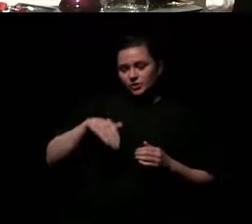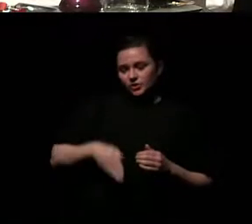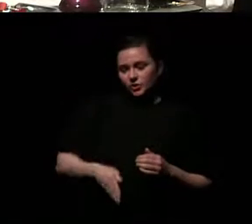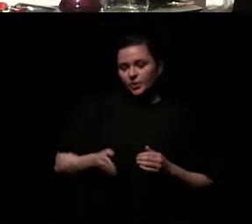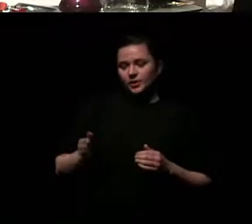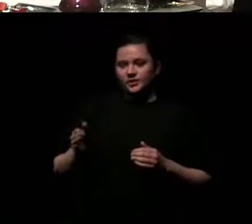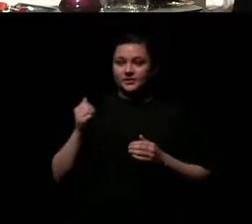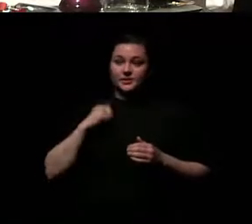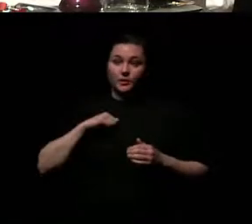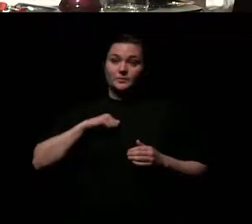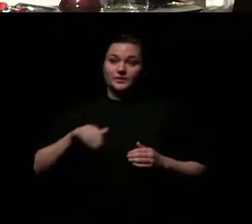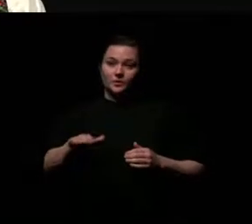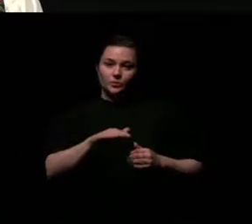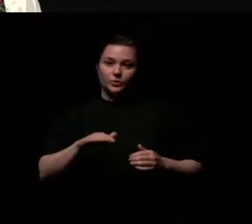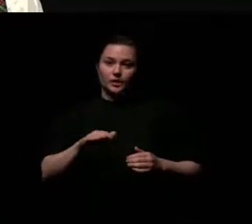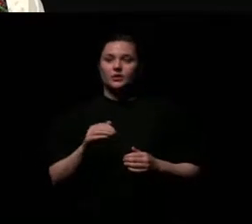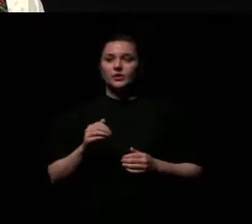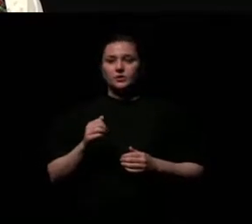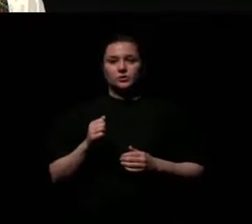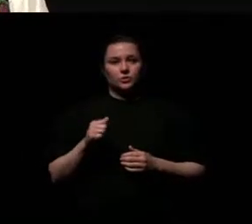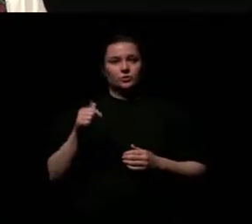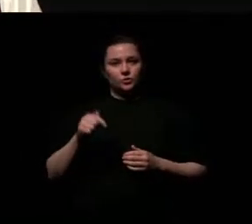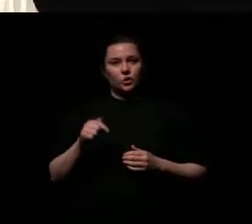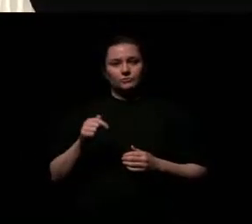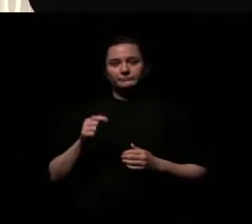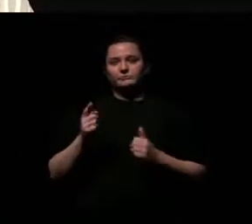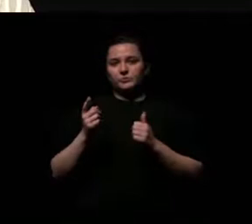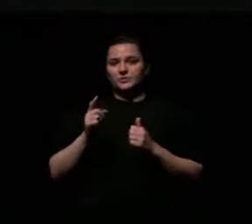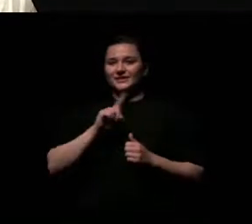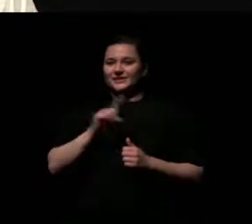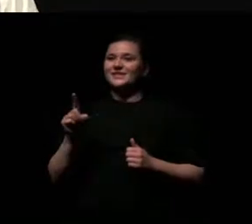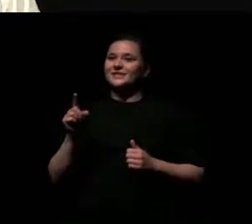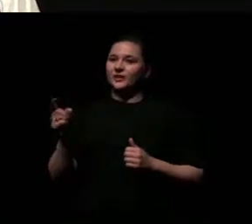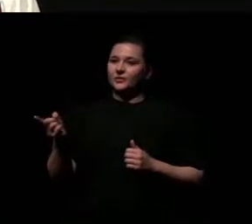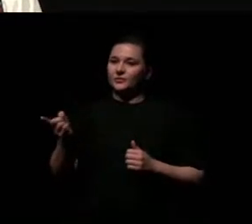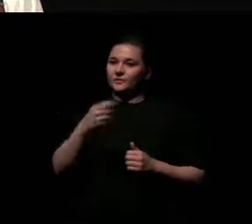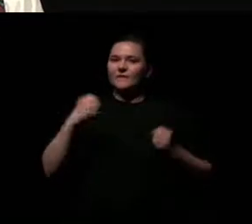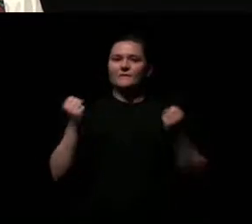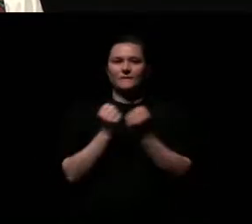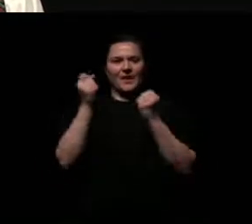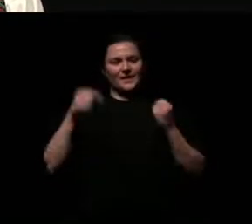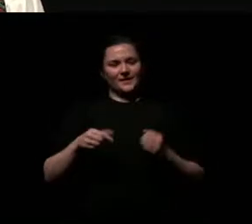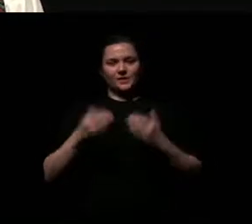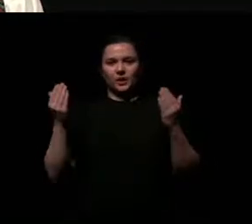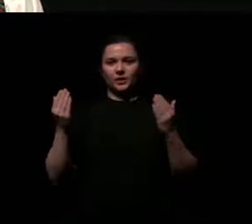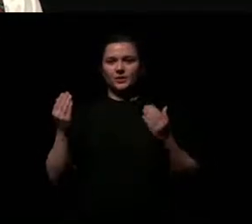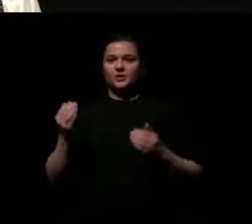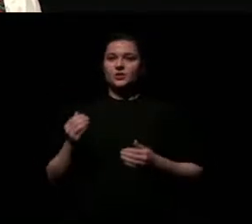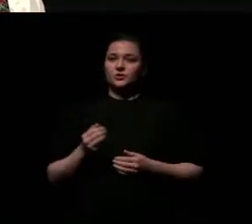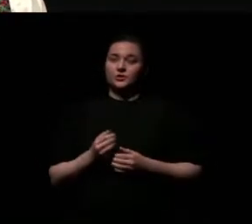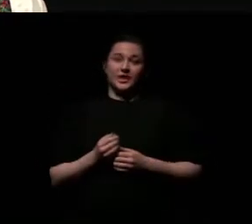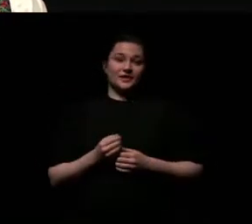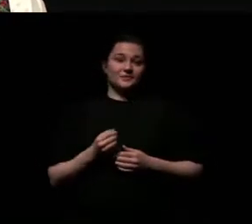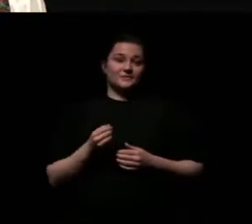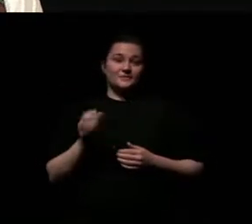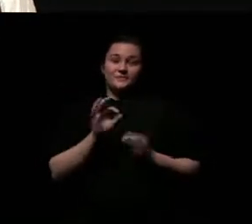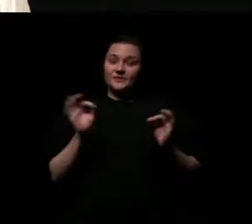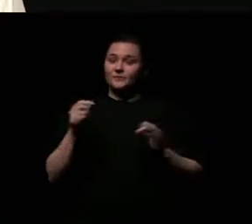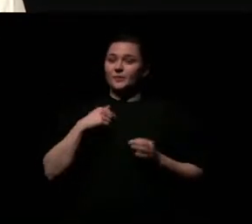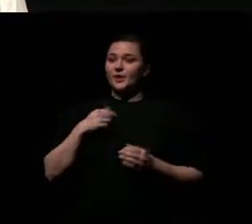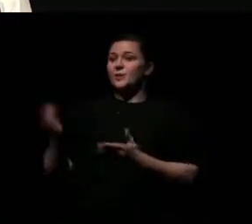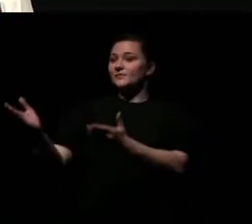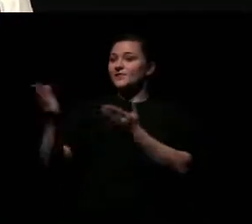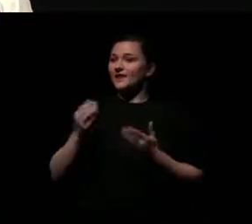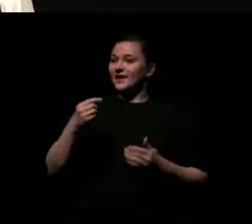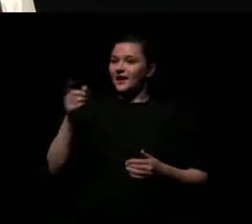at studentersamfunnet begynner å feire denne dagen, og det er stor stas å kunne invitere dere til Storsalen for festmøte i dag, som